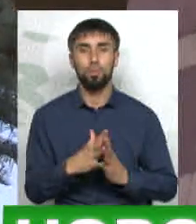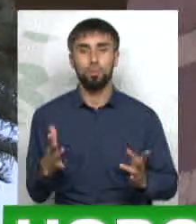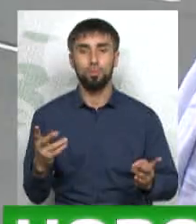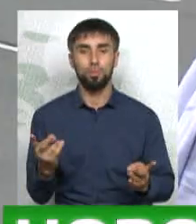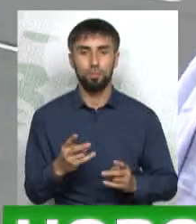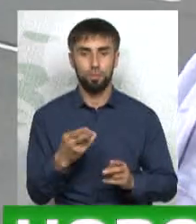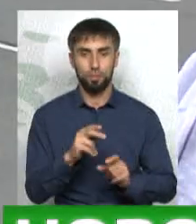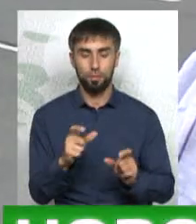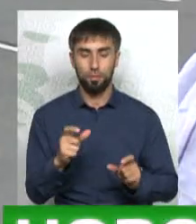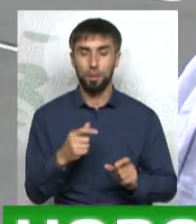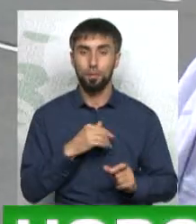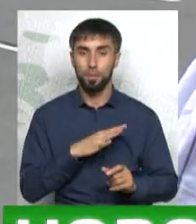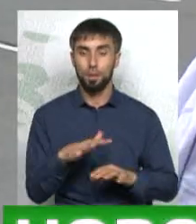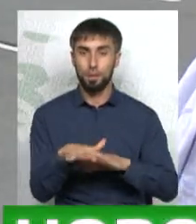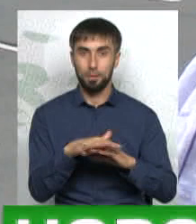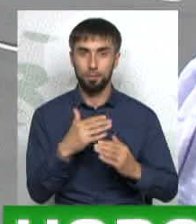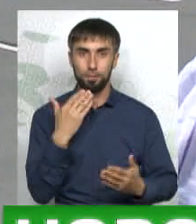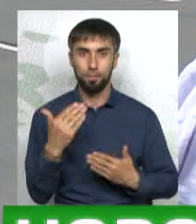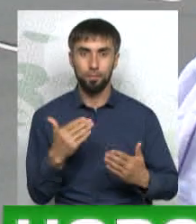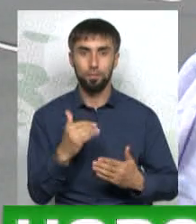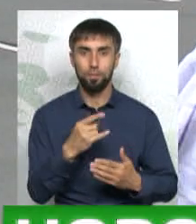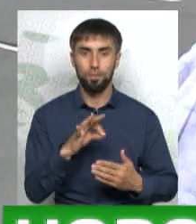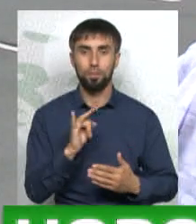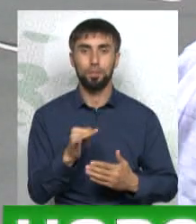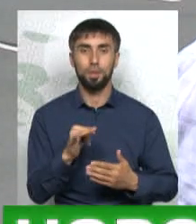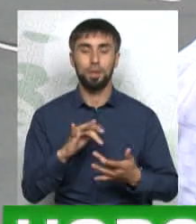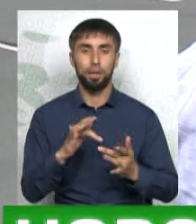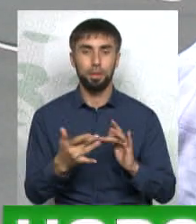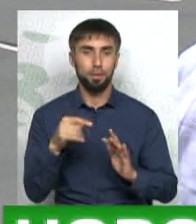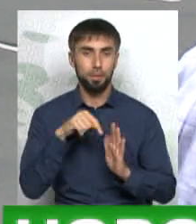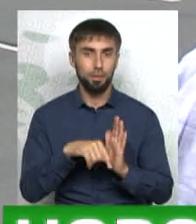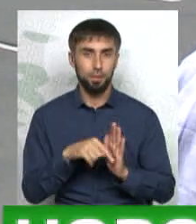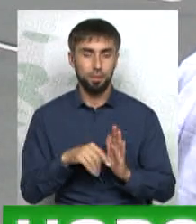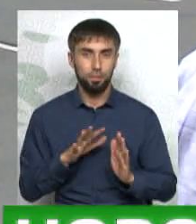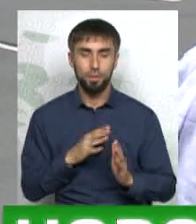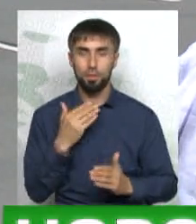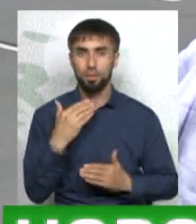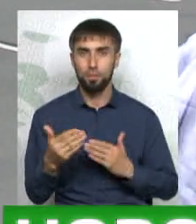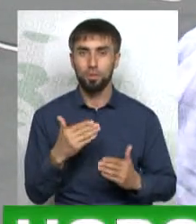маршруты. Мы проводили опрос населения устный, мы проводили опросы населения на сайте, на нашем,